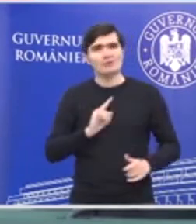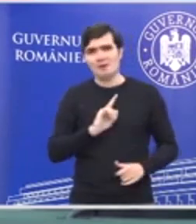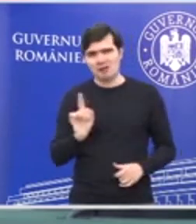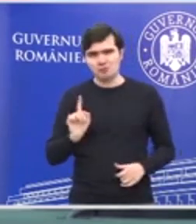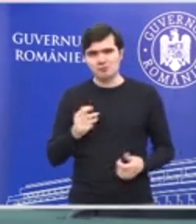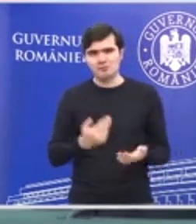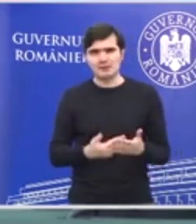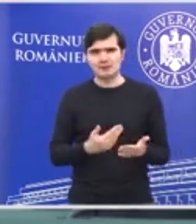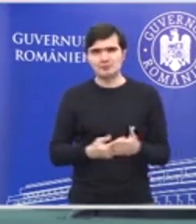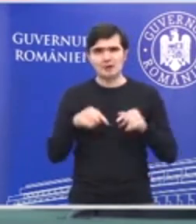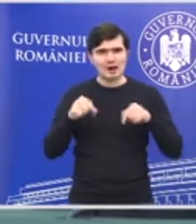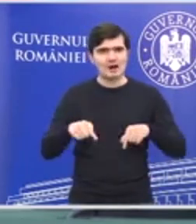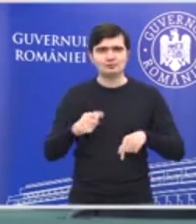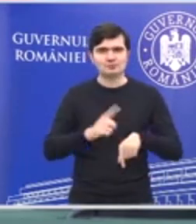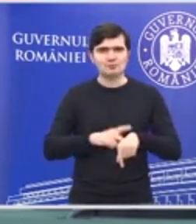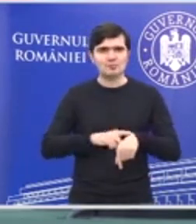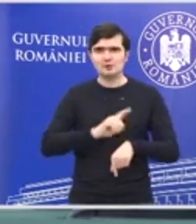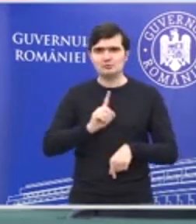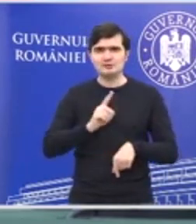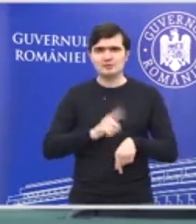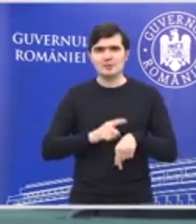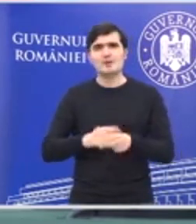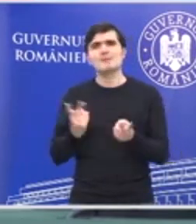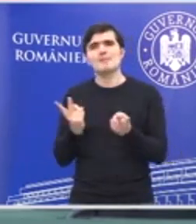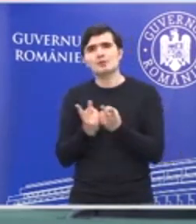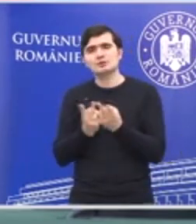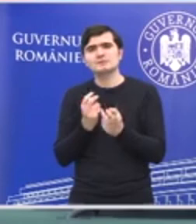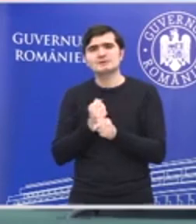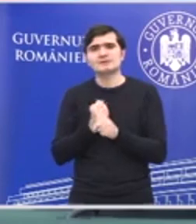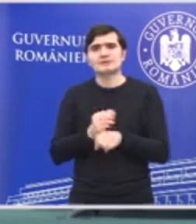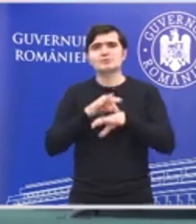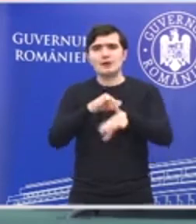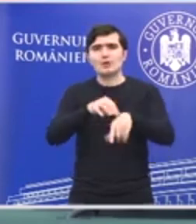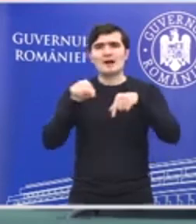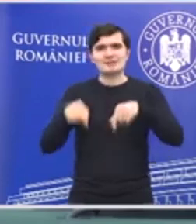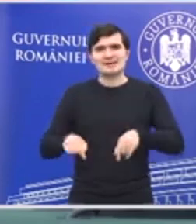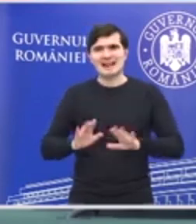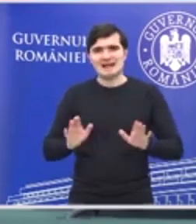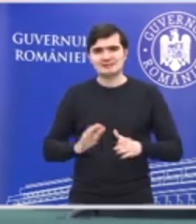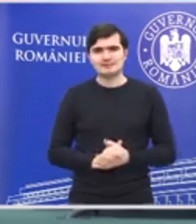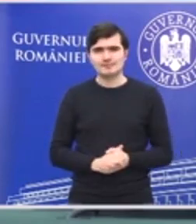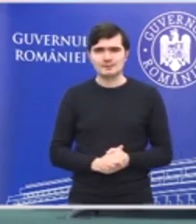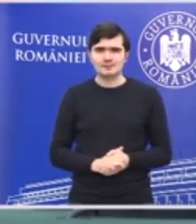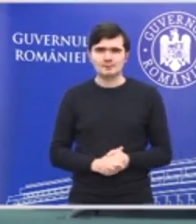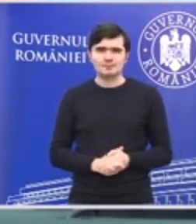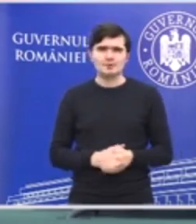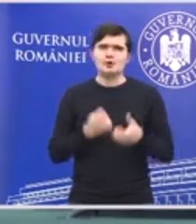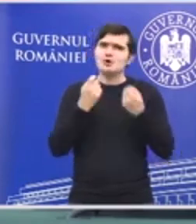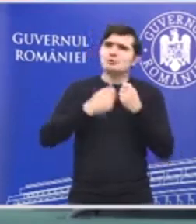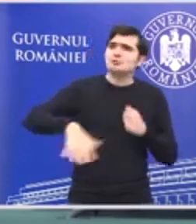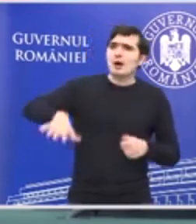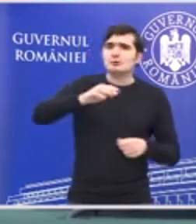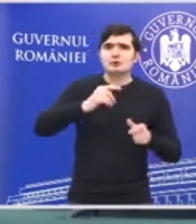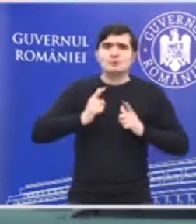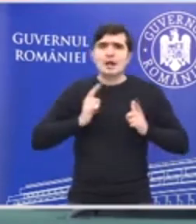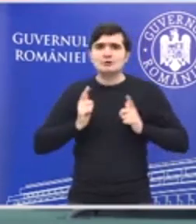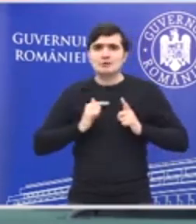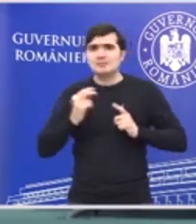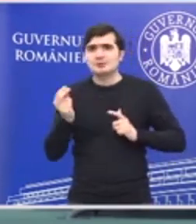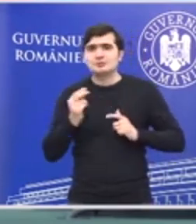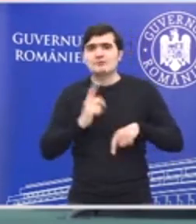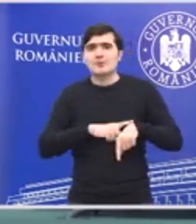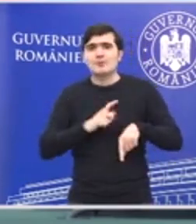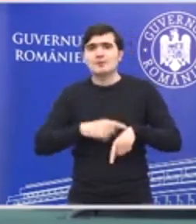nu este un moment potrivit să facem asemenea recomandări. Toată lumea așteaptă momentul în care s-ar putea renunța